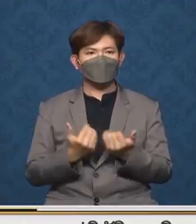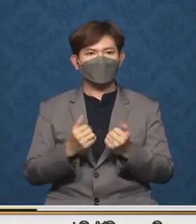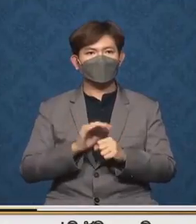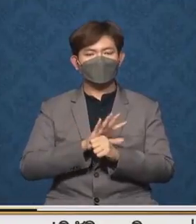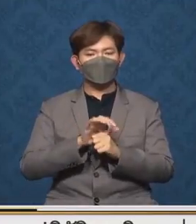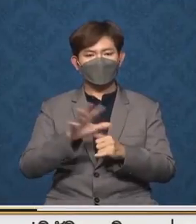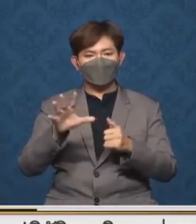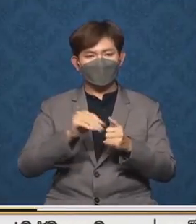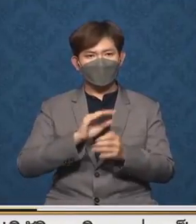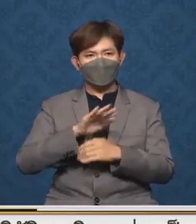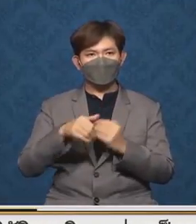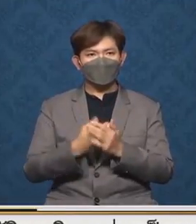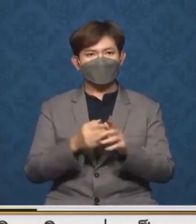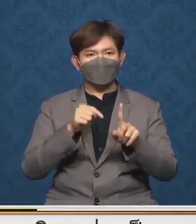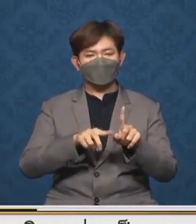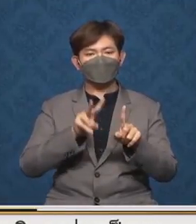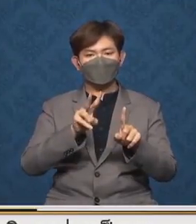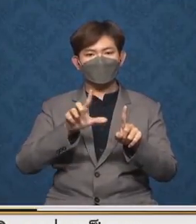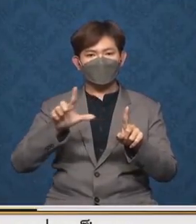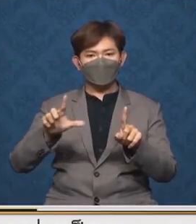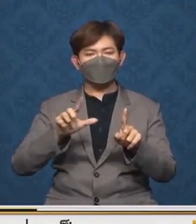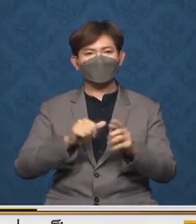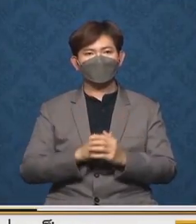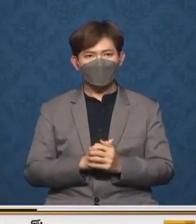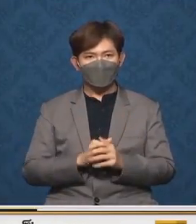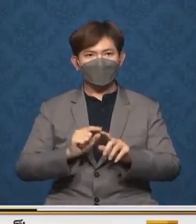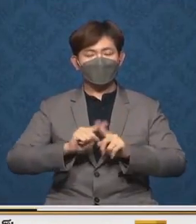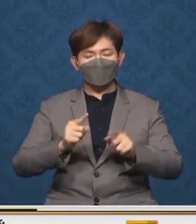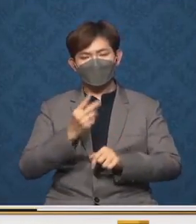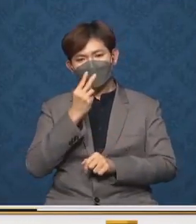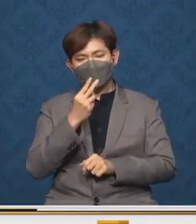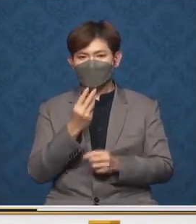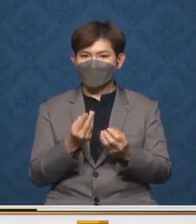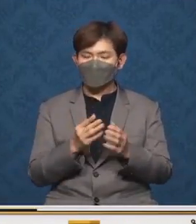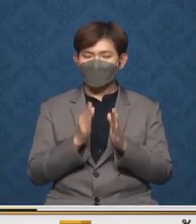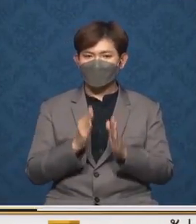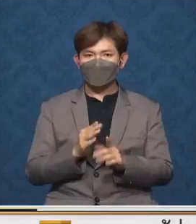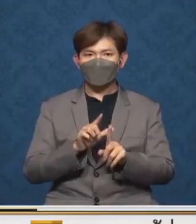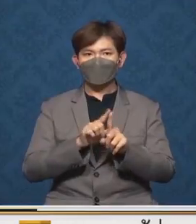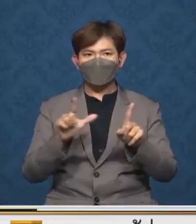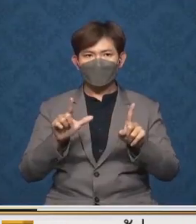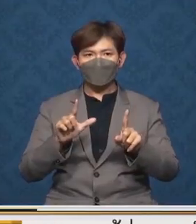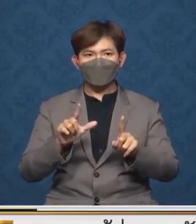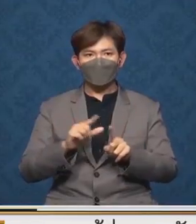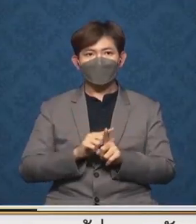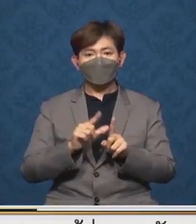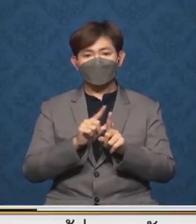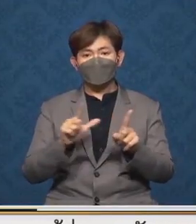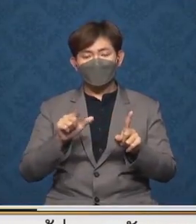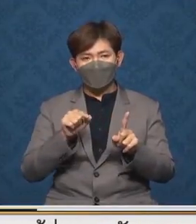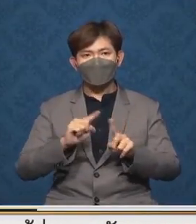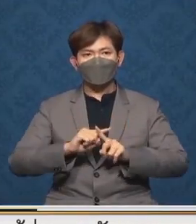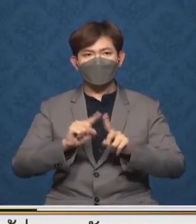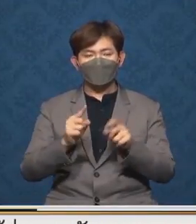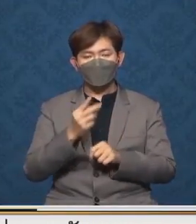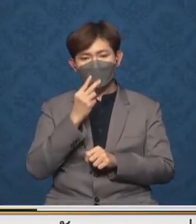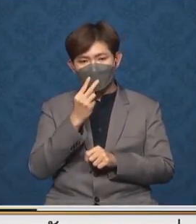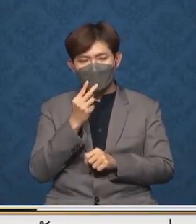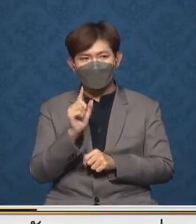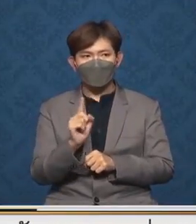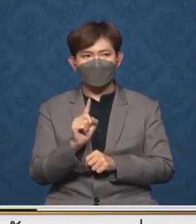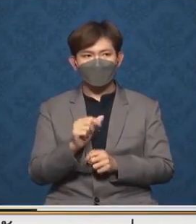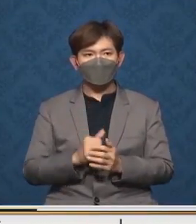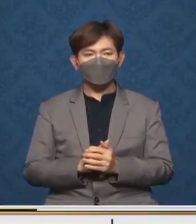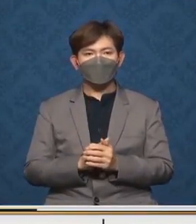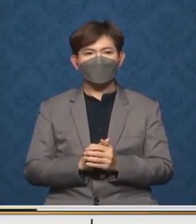ยสะสม 1.23 ล้านคนดูว่าโอ้โหตัวเลขเป็นล้านท่านก็รอตัวเลขล้านของท่านเนี่ยแต่ท่านไม่เคยพูด